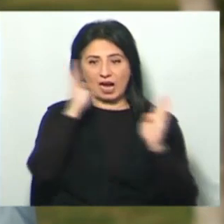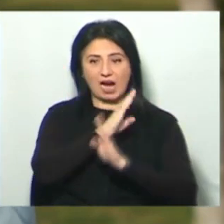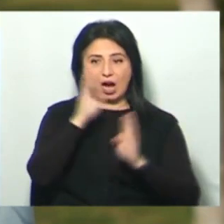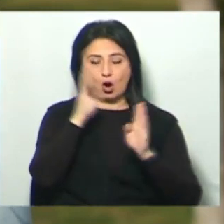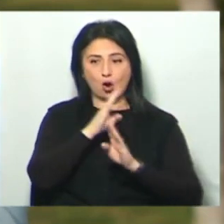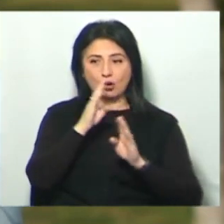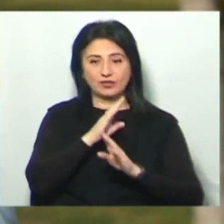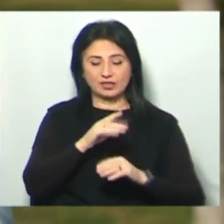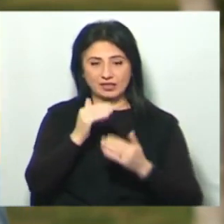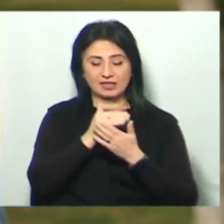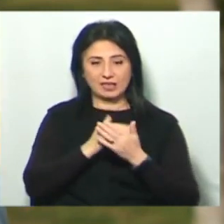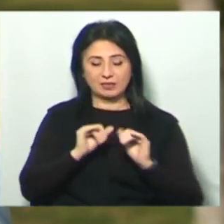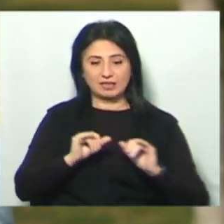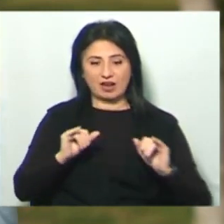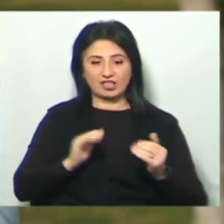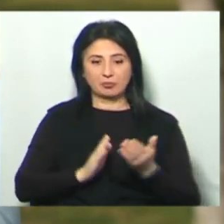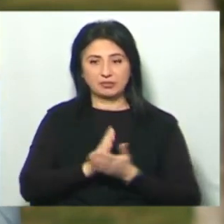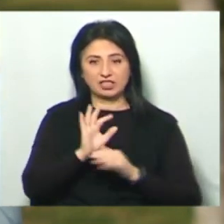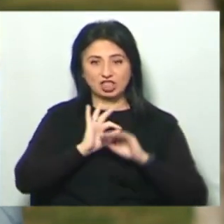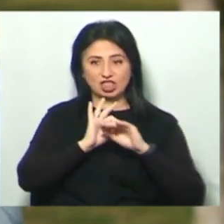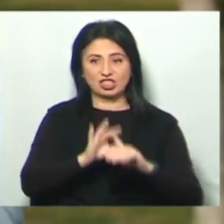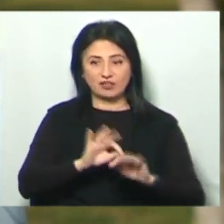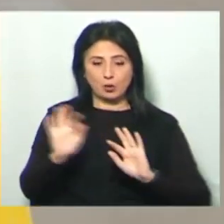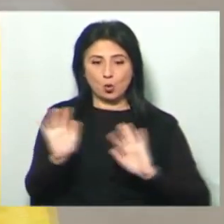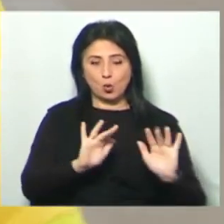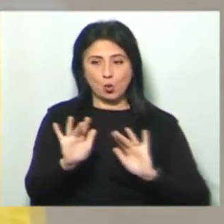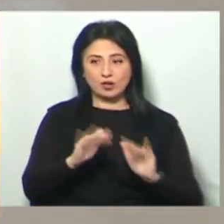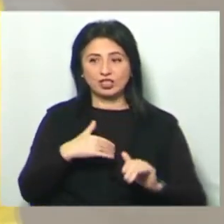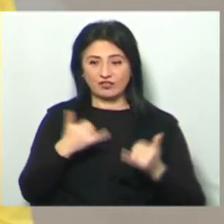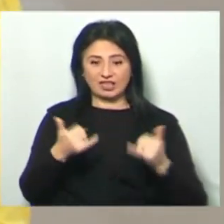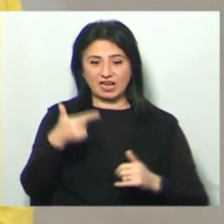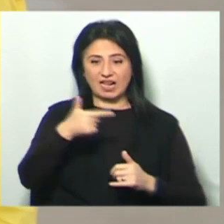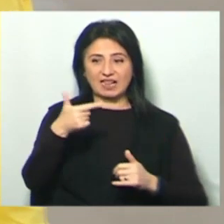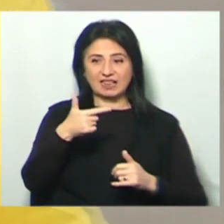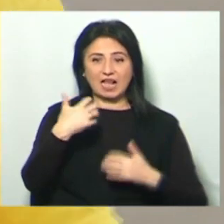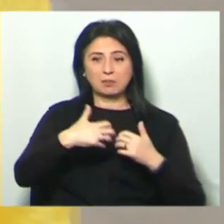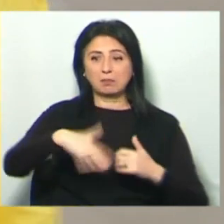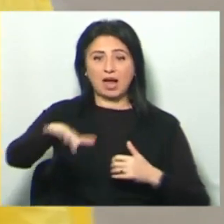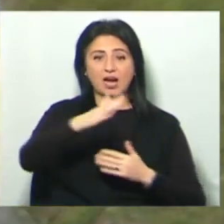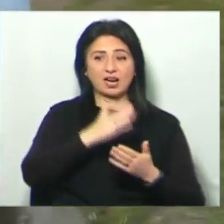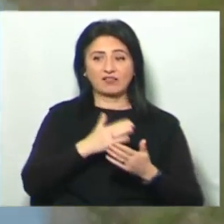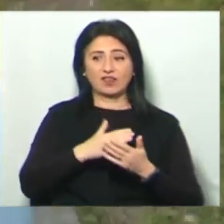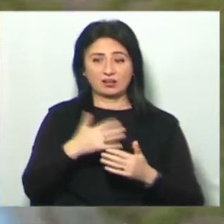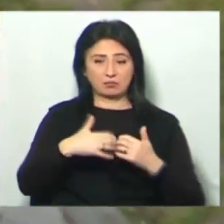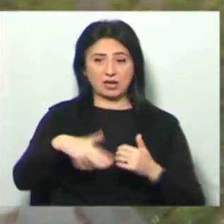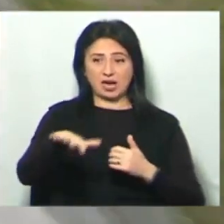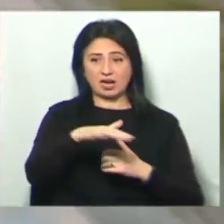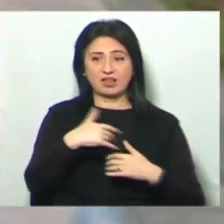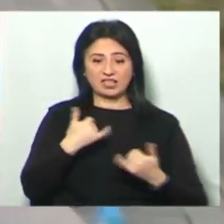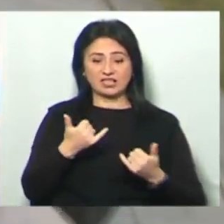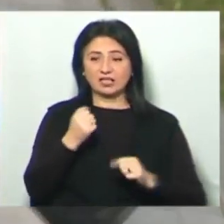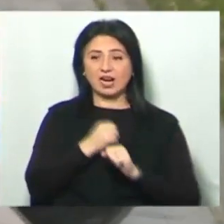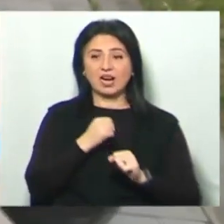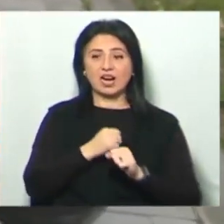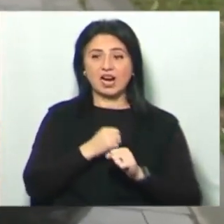ეკოლოგიის, ეკოსისტემის განვითარების მიზნით ჩატარებულ ღონისძიებებში. ჩვენ ახლა გლდანის სკვერში ვიმყოფებით, ერთ-ერთ სკვერში, და დღეს